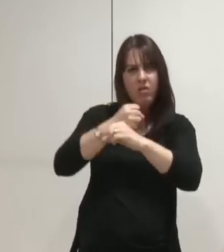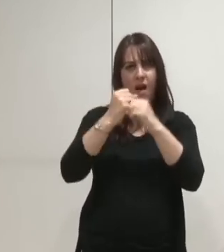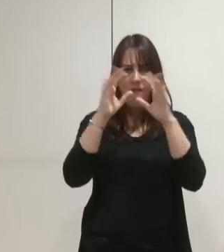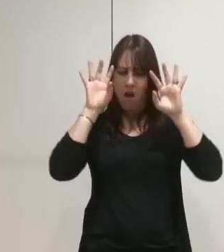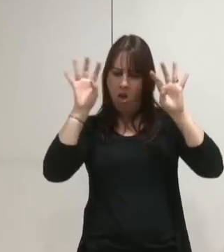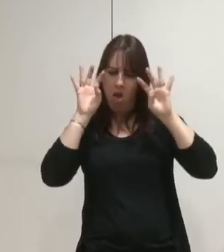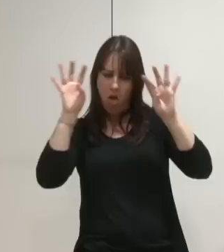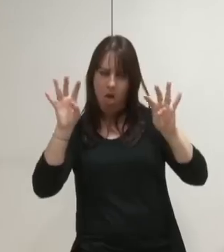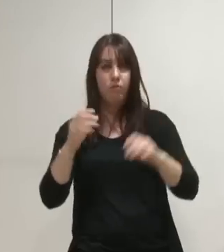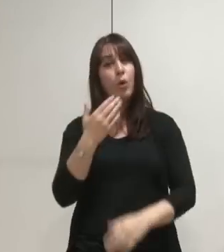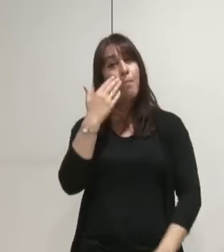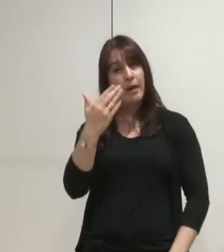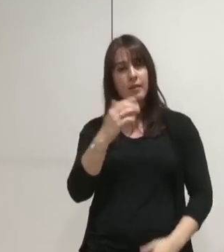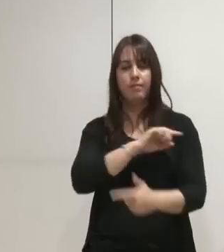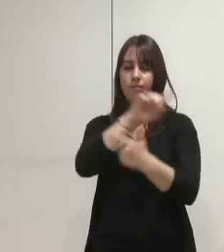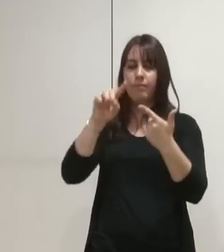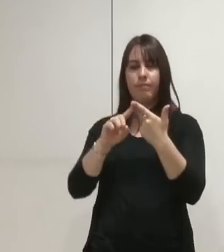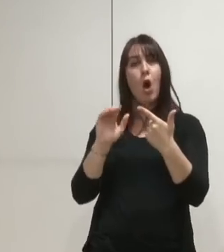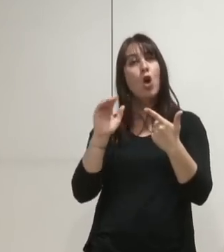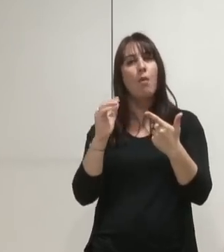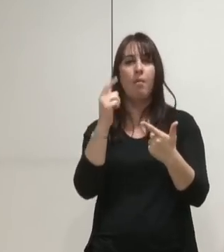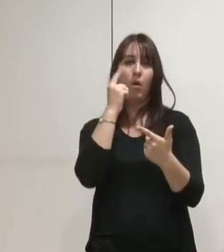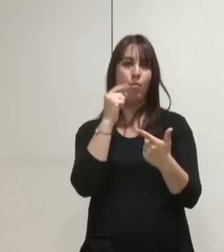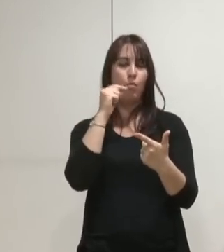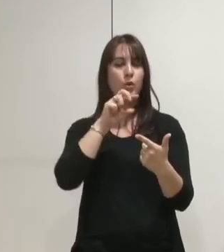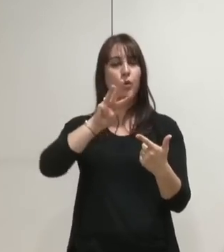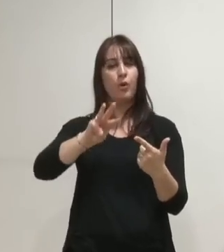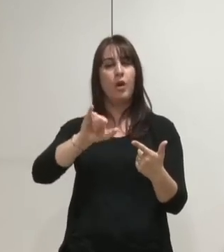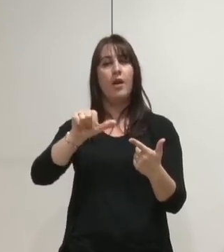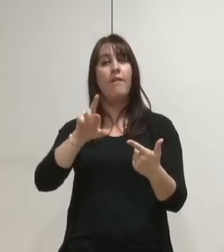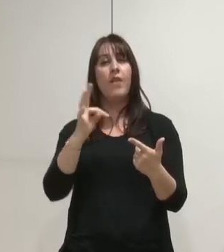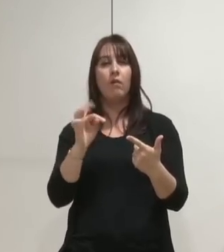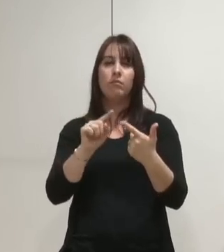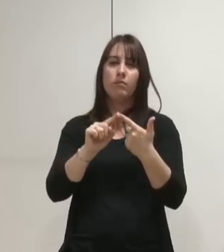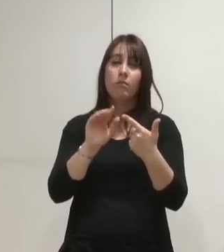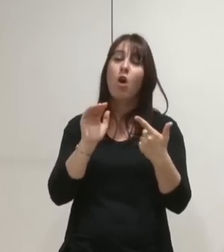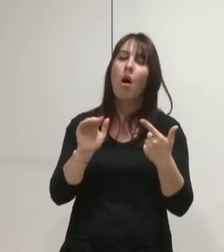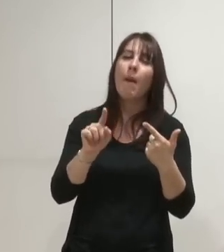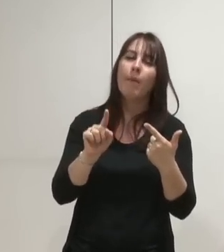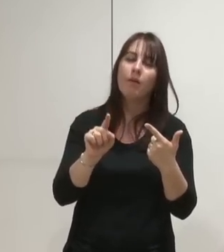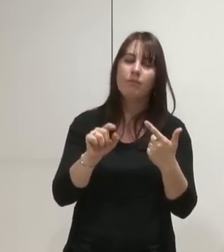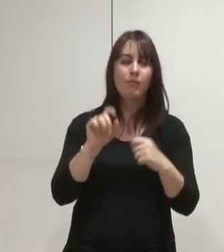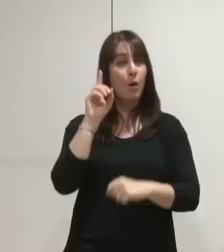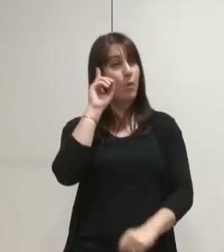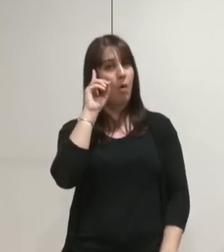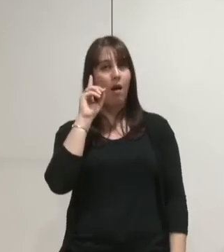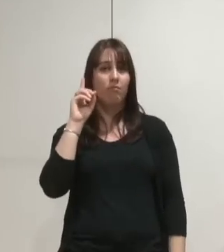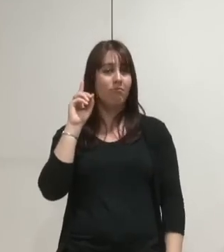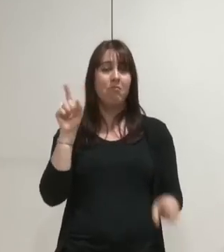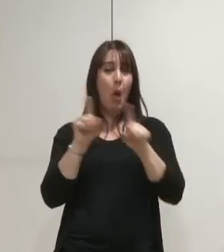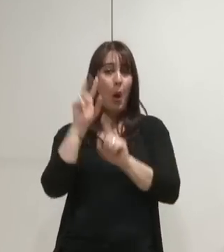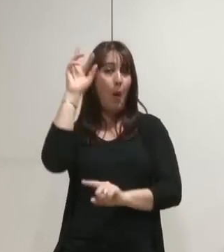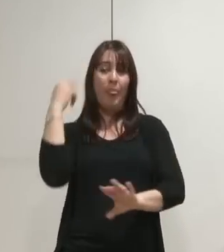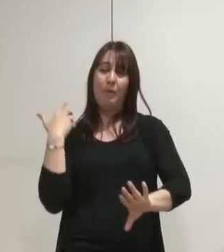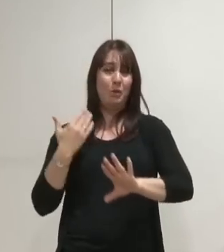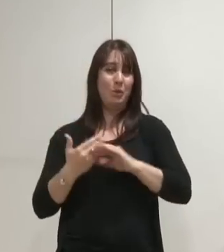et le deuxième quand même à Monsieur Viard et je dis bien quand même d'abord parce que comme d'habitude il y a je veux